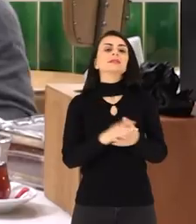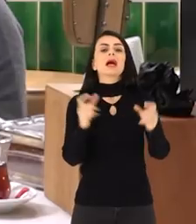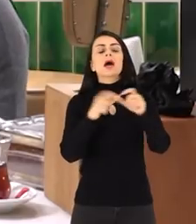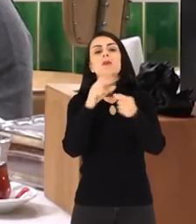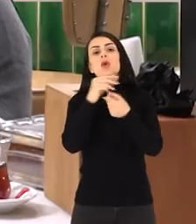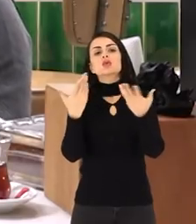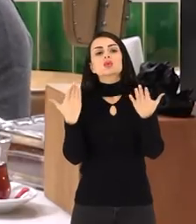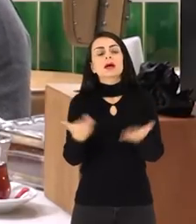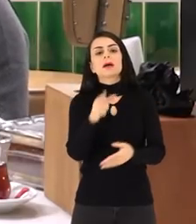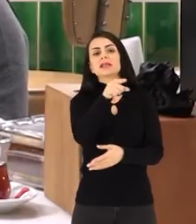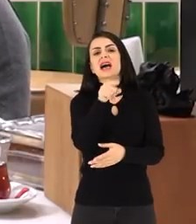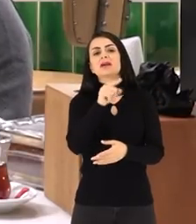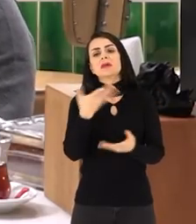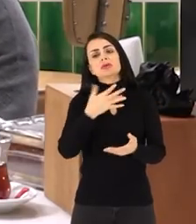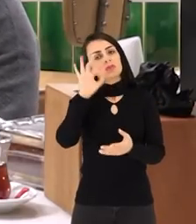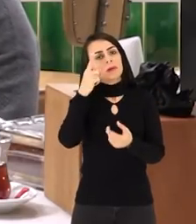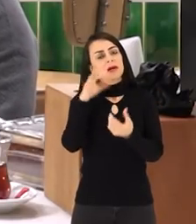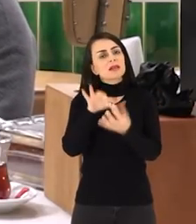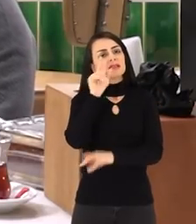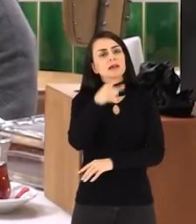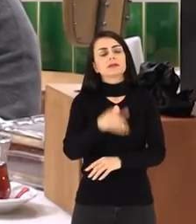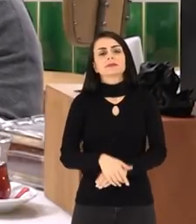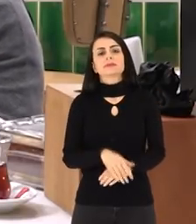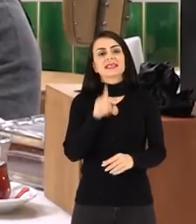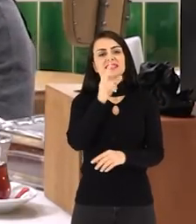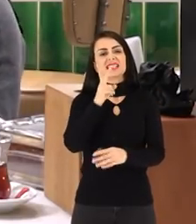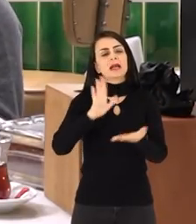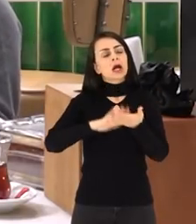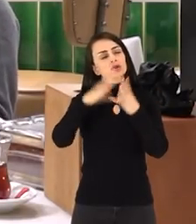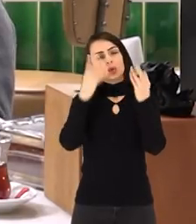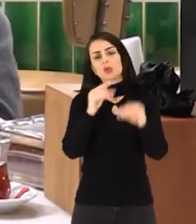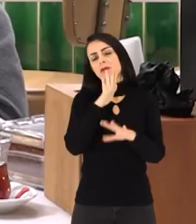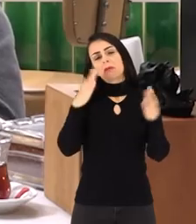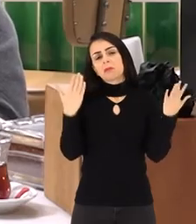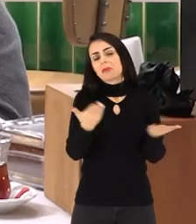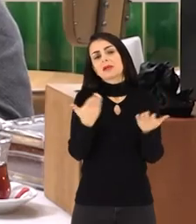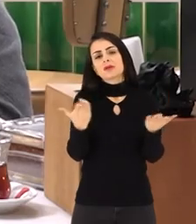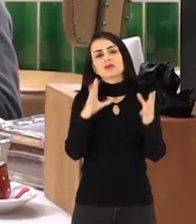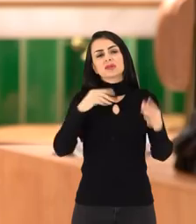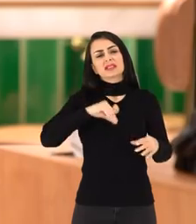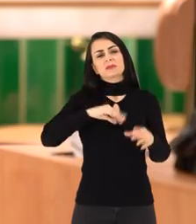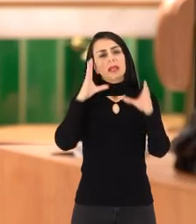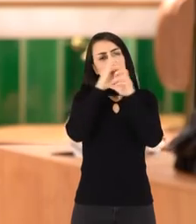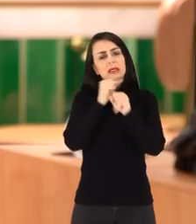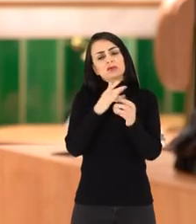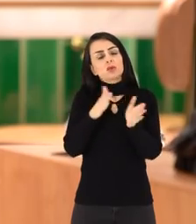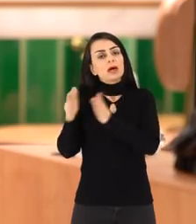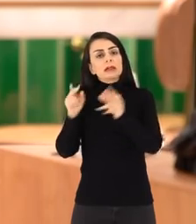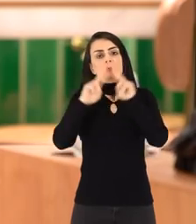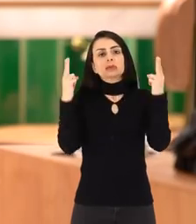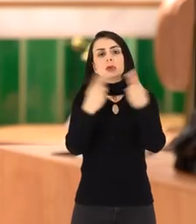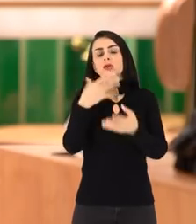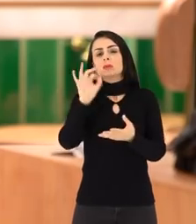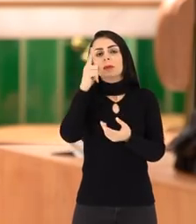Özkan bence acayip birisin. Yani senin arkadaş olarak zaten bizde saklısın. O ayrı bir dünya. Harika birisin